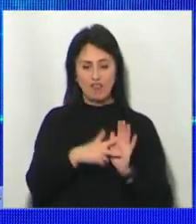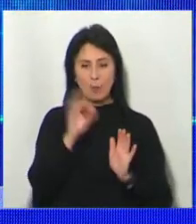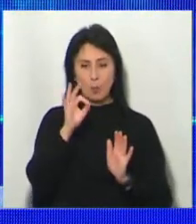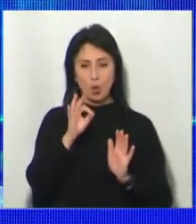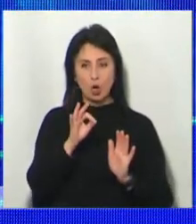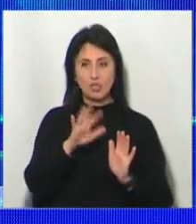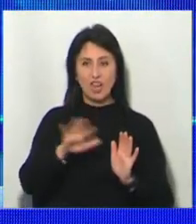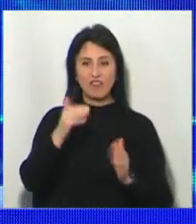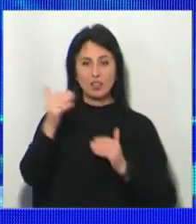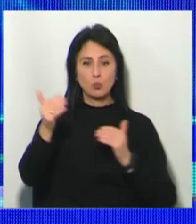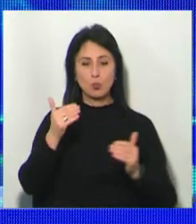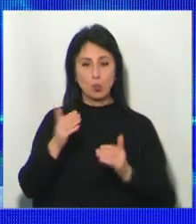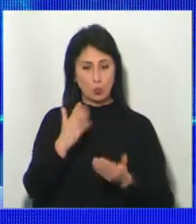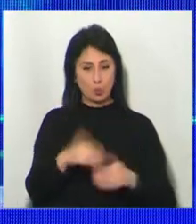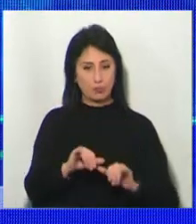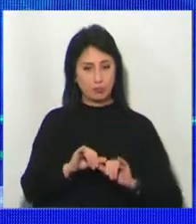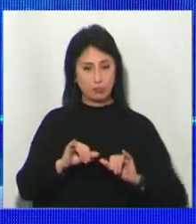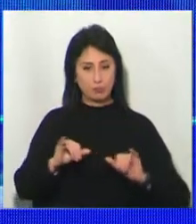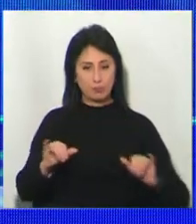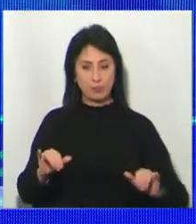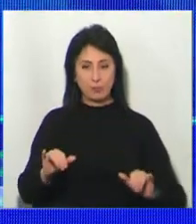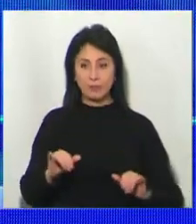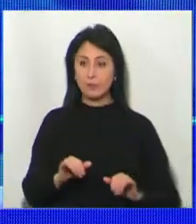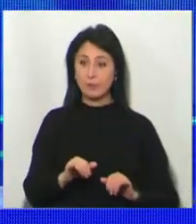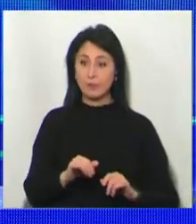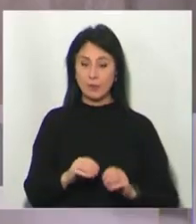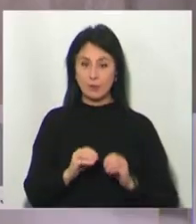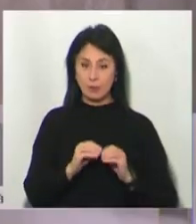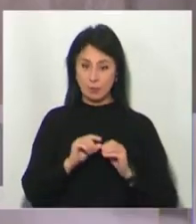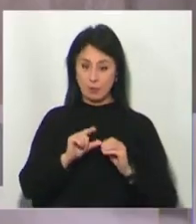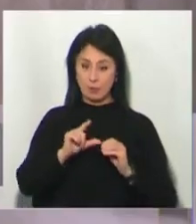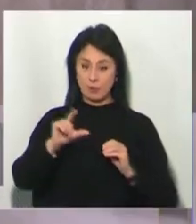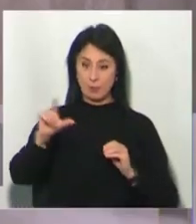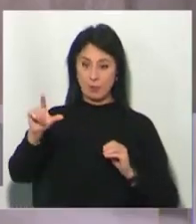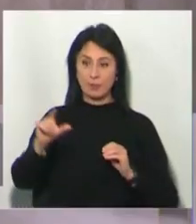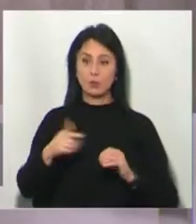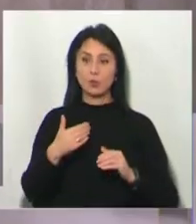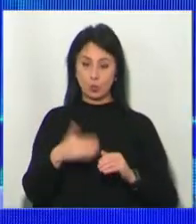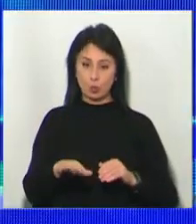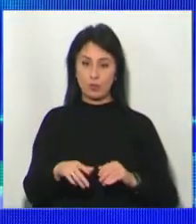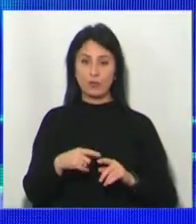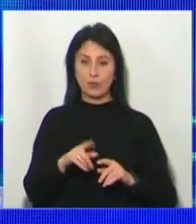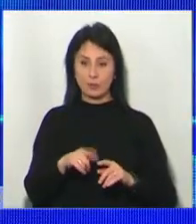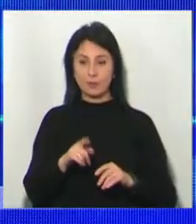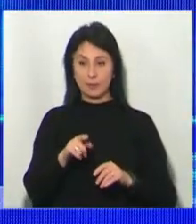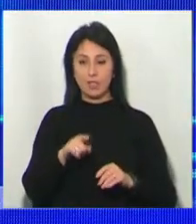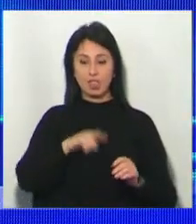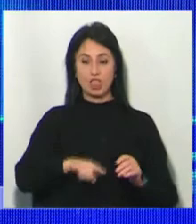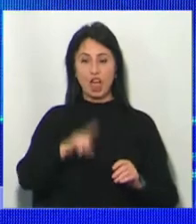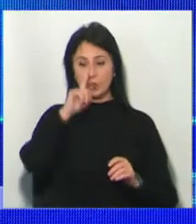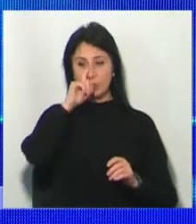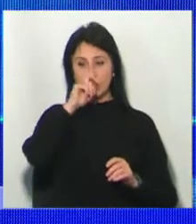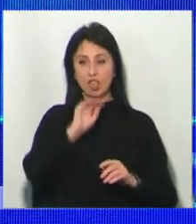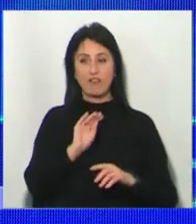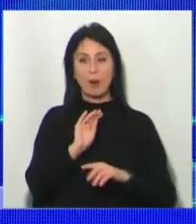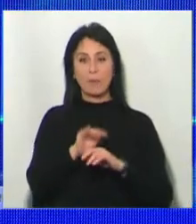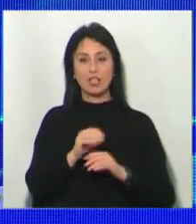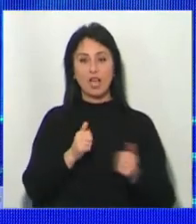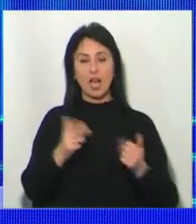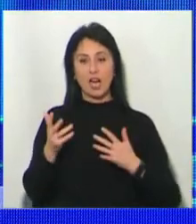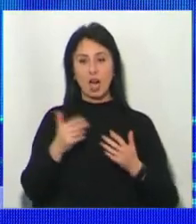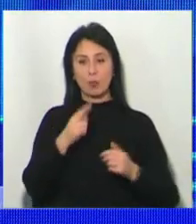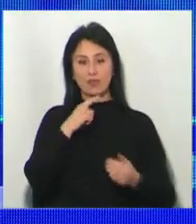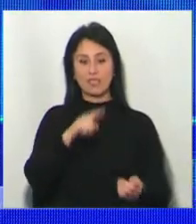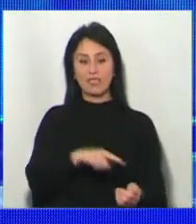22-25% სხვადასხვა ქვეყნების მონაცემებით. Საქართველოში ჭარბ რაოდენობაზე, ჰიპერურიკემიაზე, ანუ შარდმჟავას მომატებულ